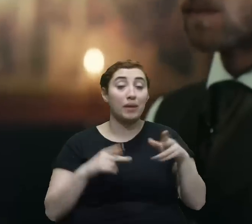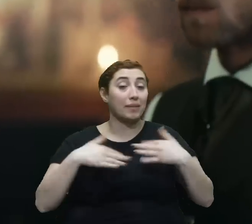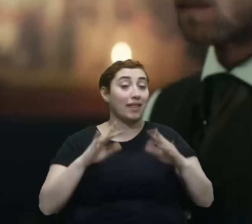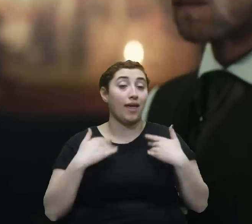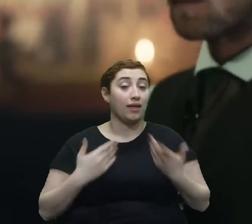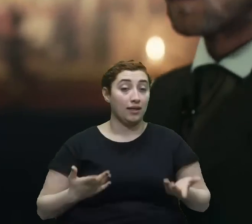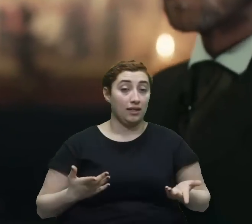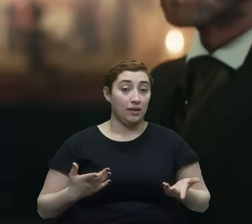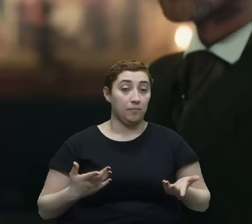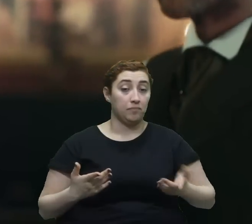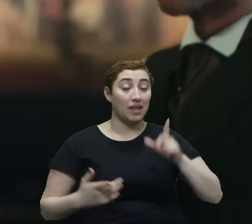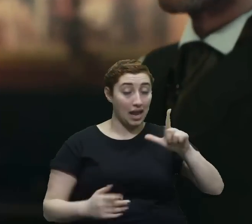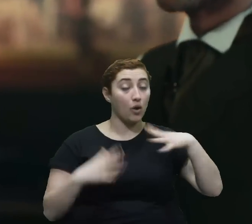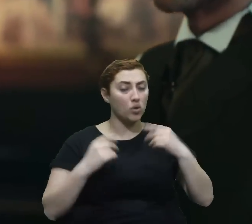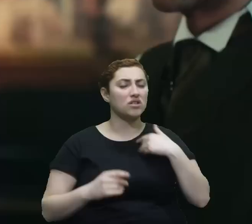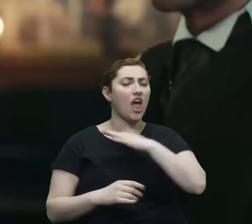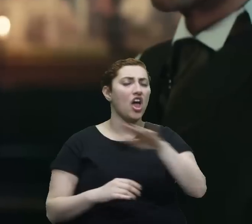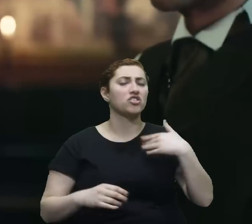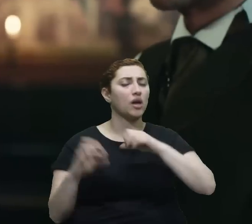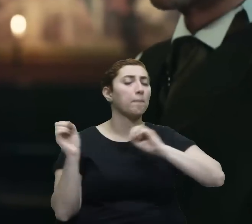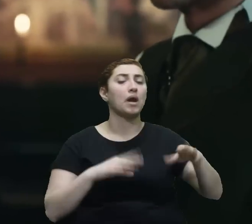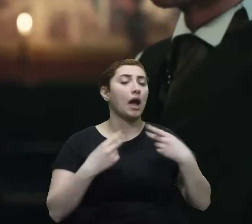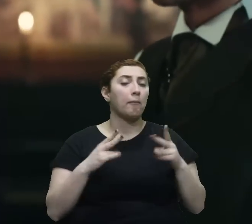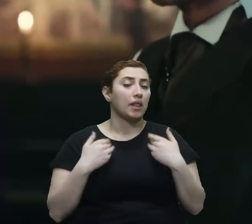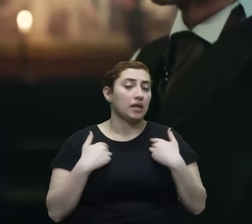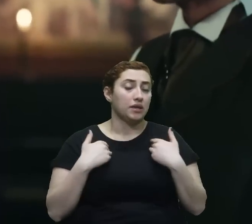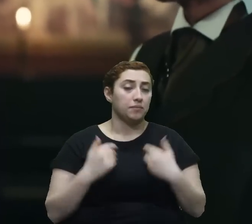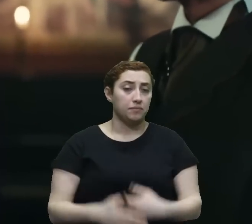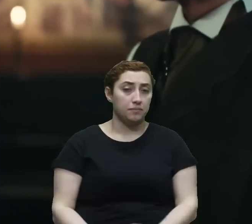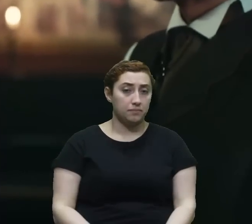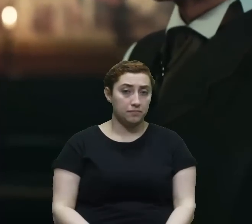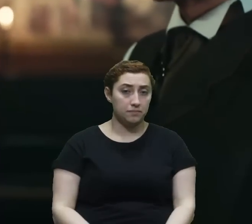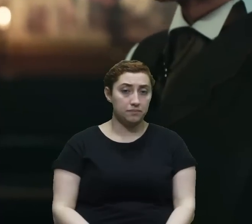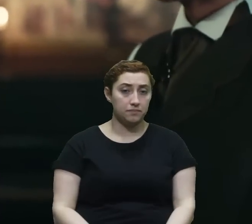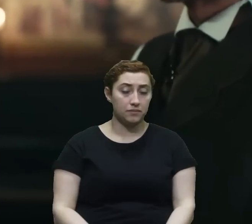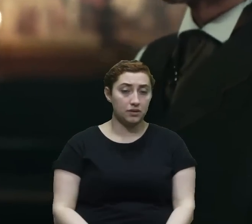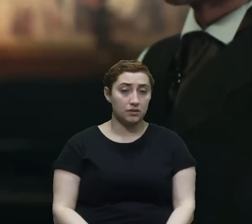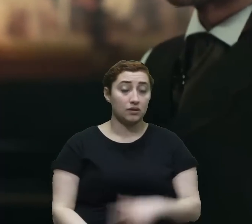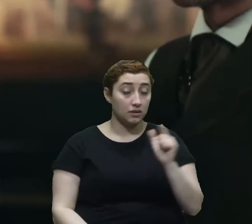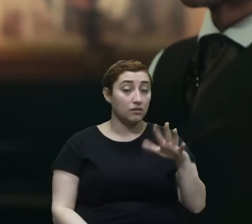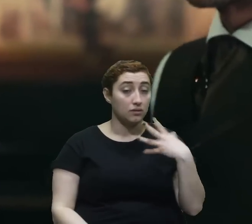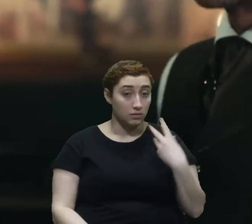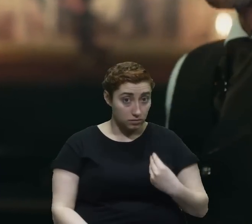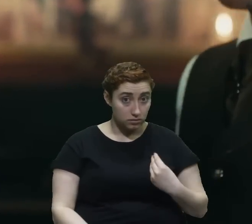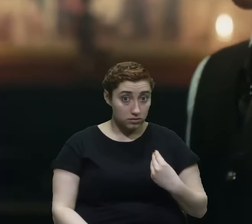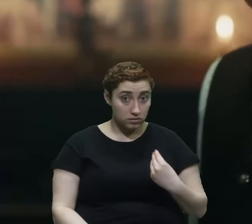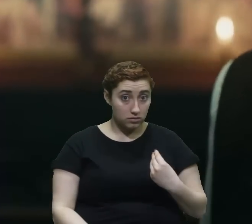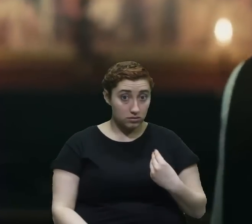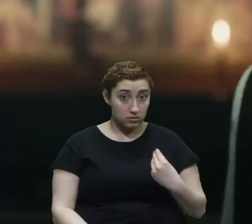değilim. Gerekirse her şeyden vazgeçebilirim. Cemile anlatıyor. Gerekirse